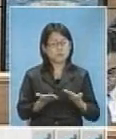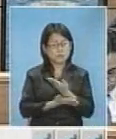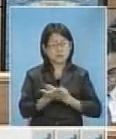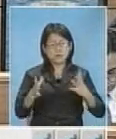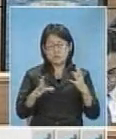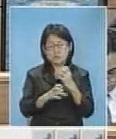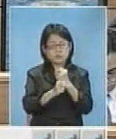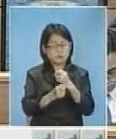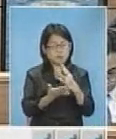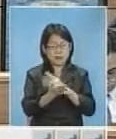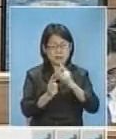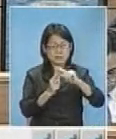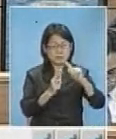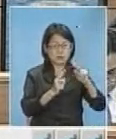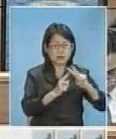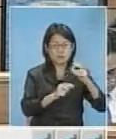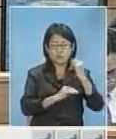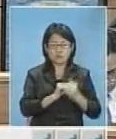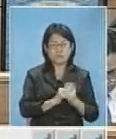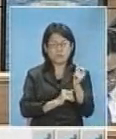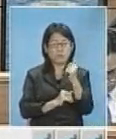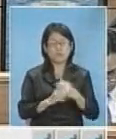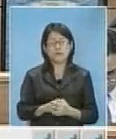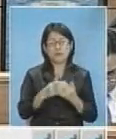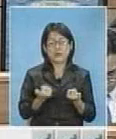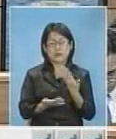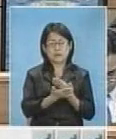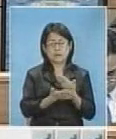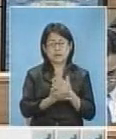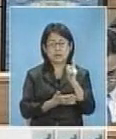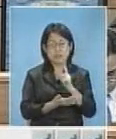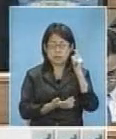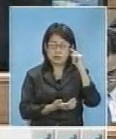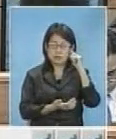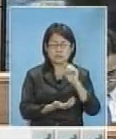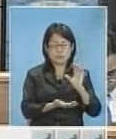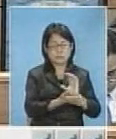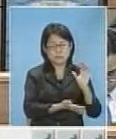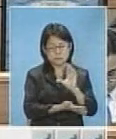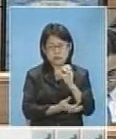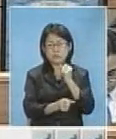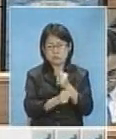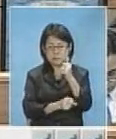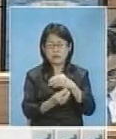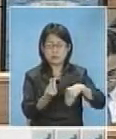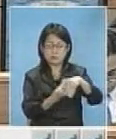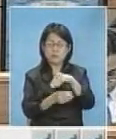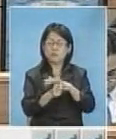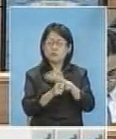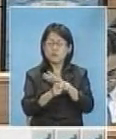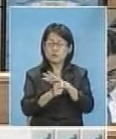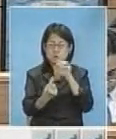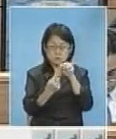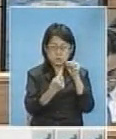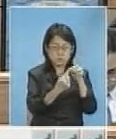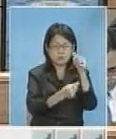รวดวันเดียวจบดังนั้นเม็ดเงินสามารถที่จะจัดสรรเพียงพอทันท่วงที